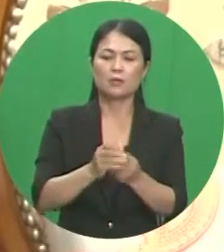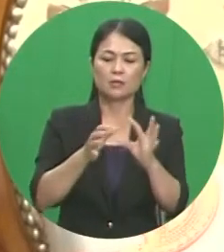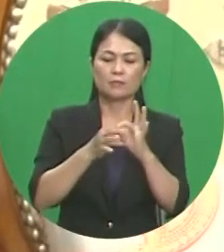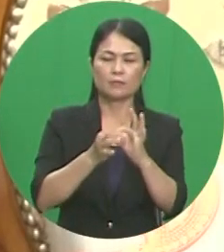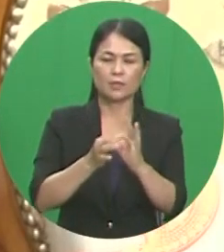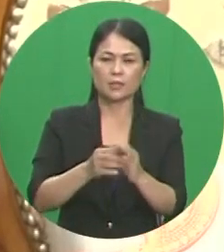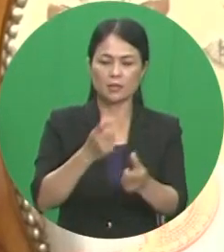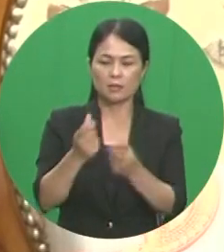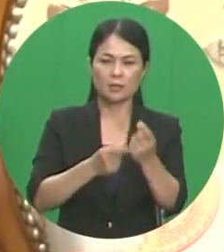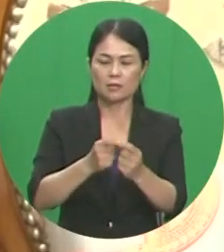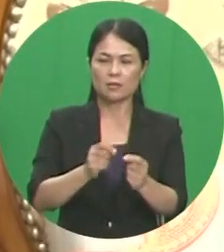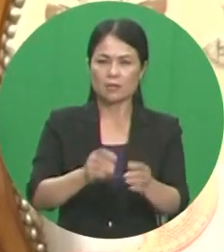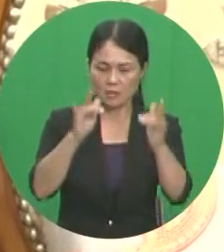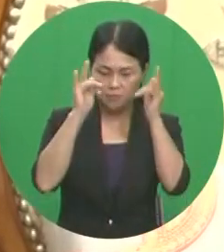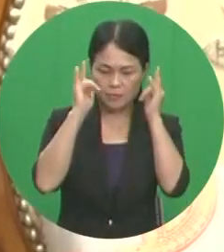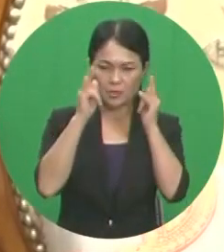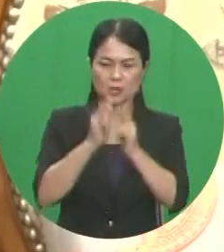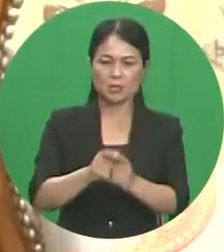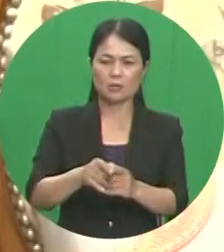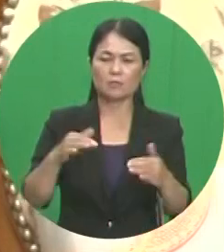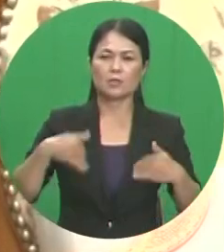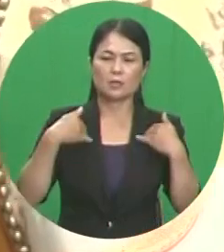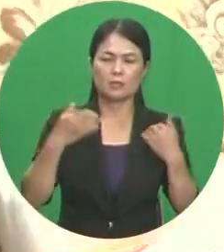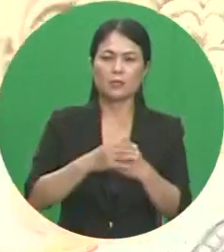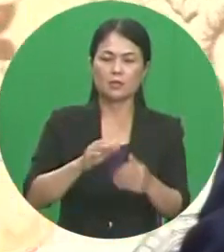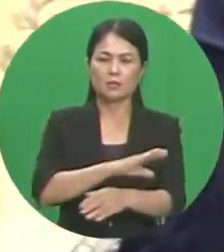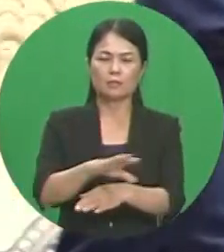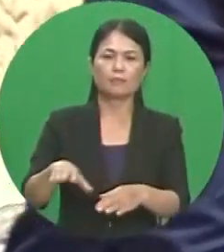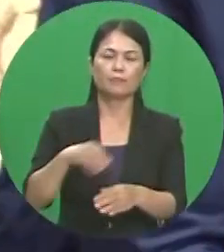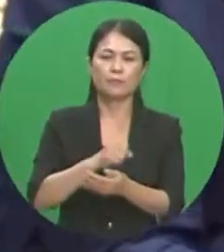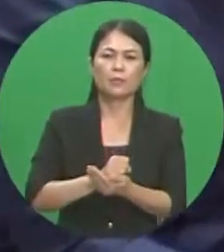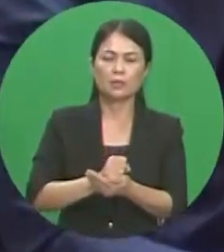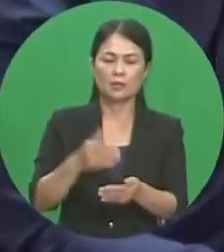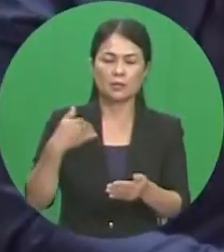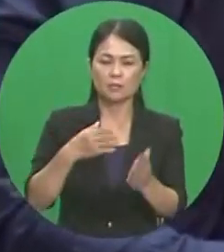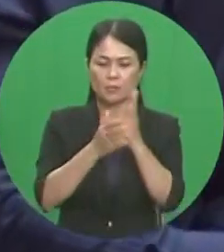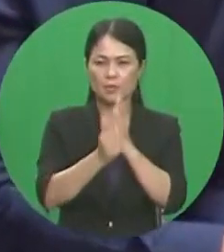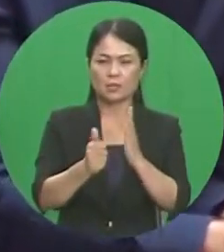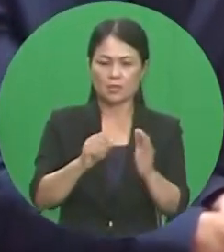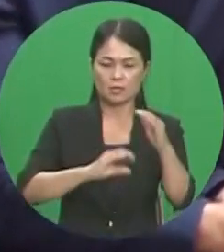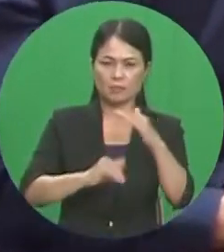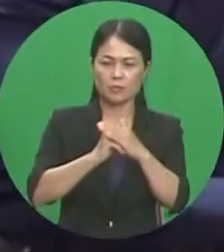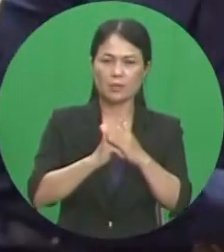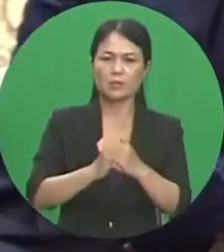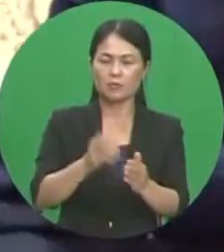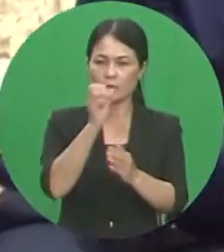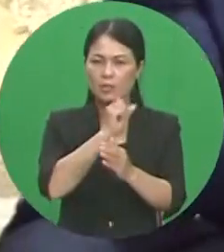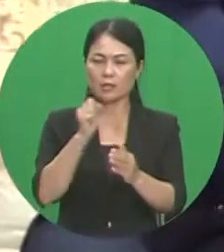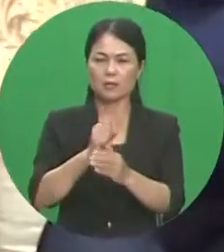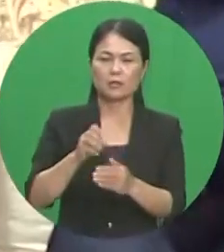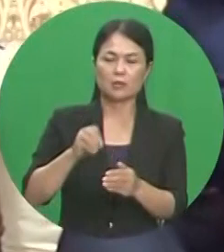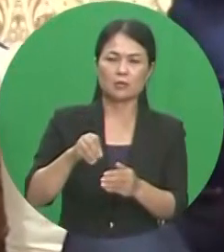tông tân nâng đồng nà ca bằng hát bằng riêng đo dụ vừa chốn dụ vẹn đề rì Campuchia ai miên châm điện nâng xa mát hiệp này châm riêng ô bè